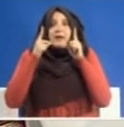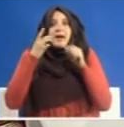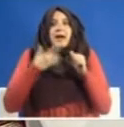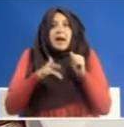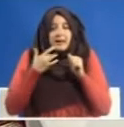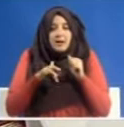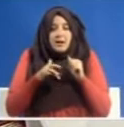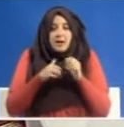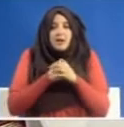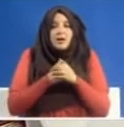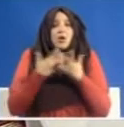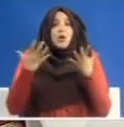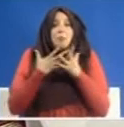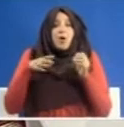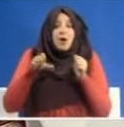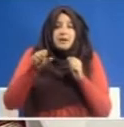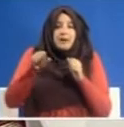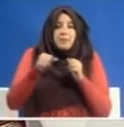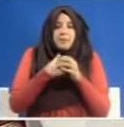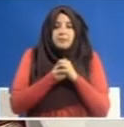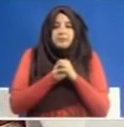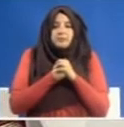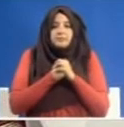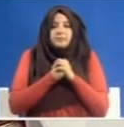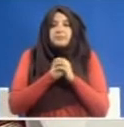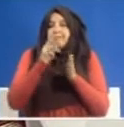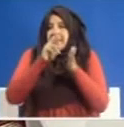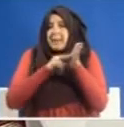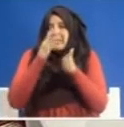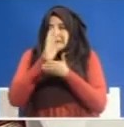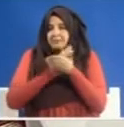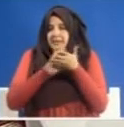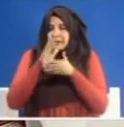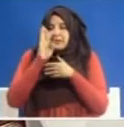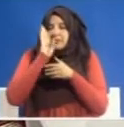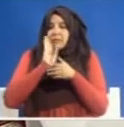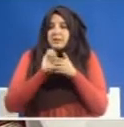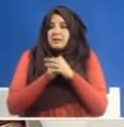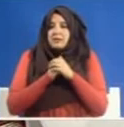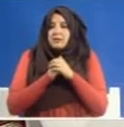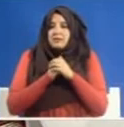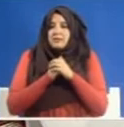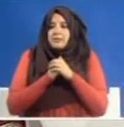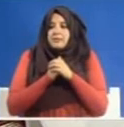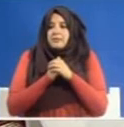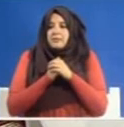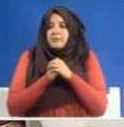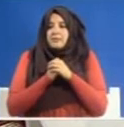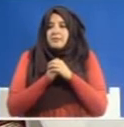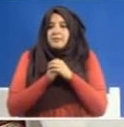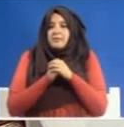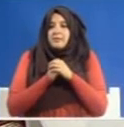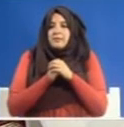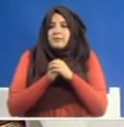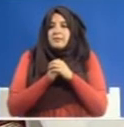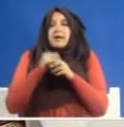كيف سأقضي هذا اليوم؟ كيف؟ عاودي لنا من فضلك سميرة، ارفعي شوية صوتك. نمتي